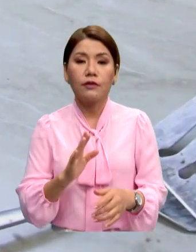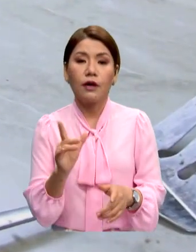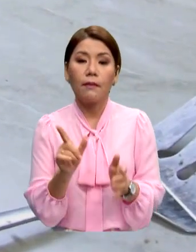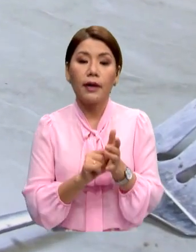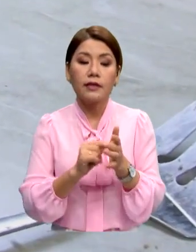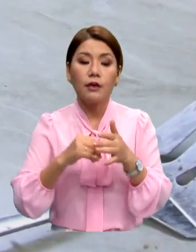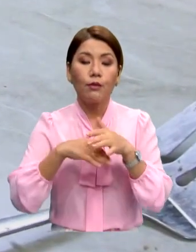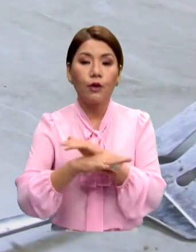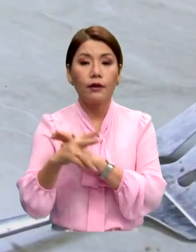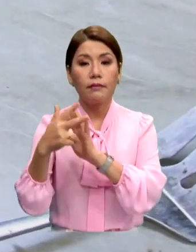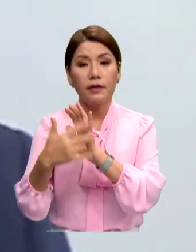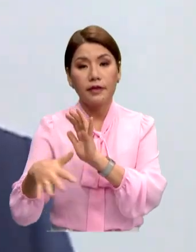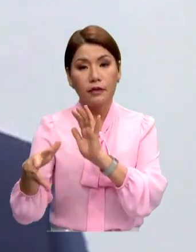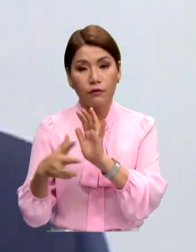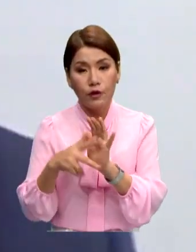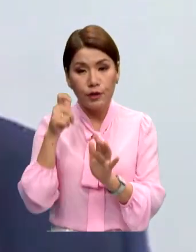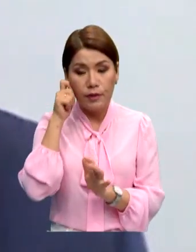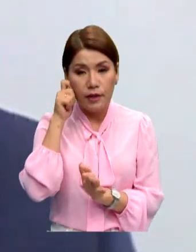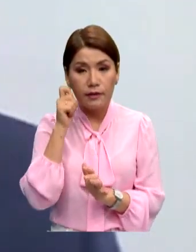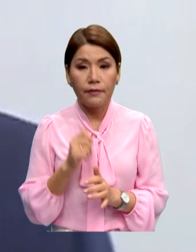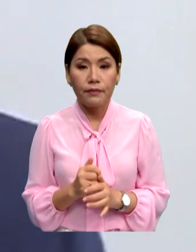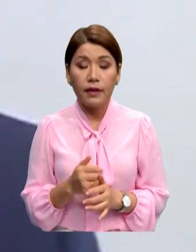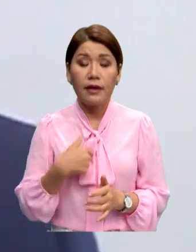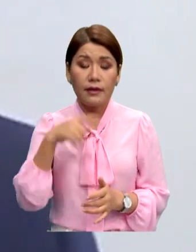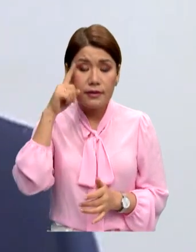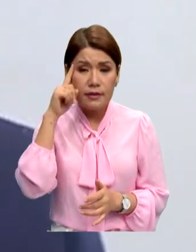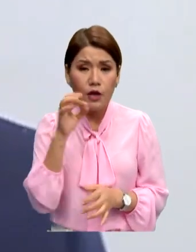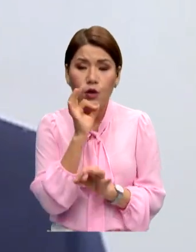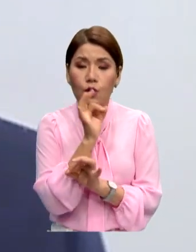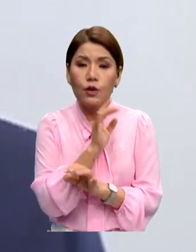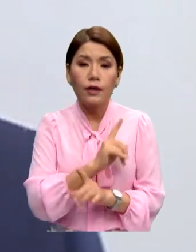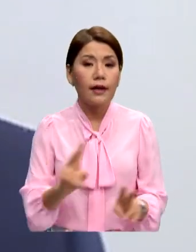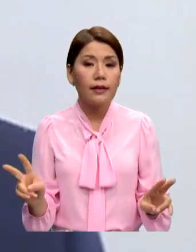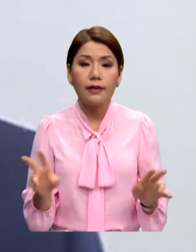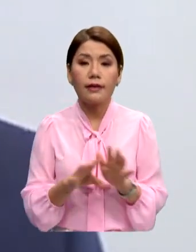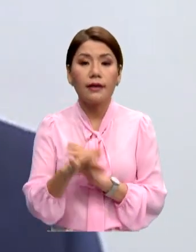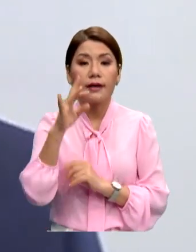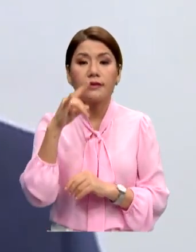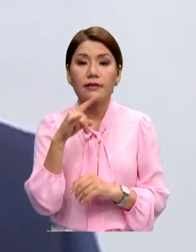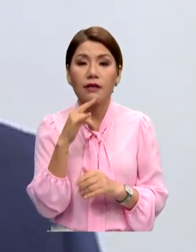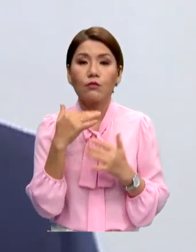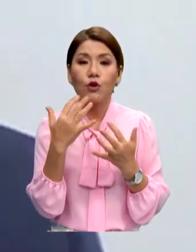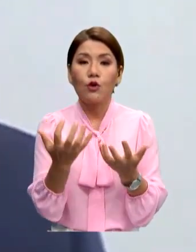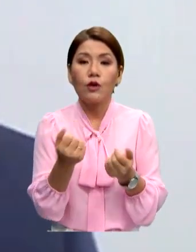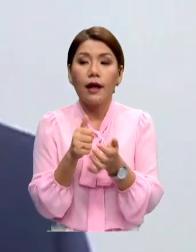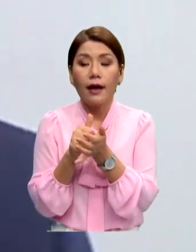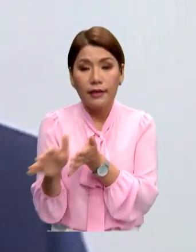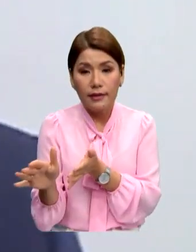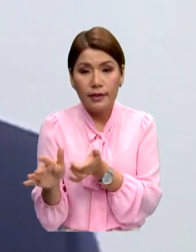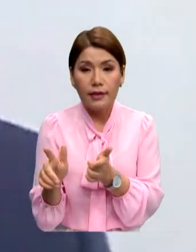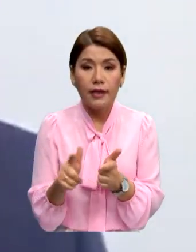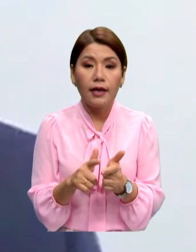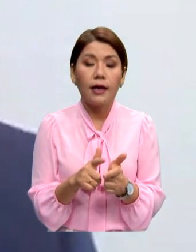отдых в 58? И я знаю ни один пафосный проект в Казахстане, от которого бы можно было отказаться,